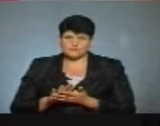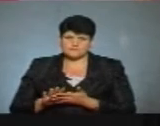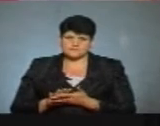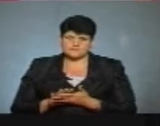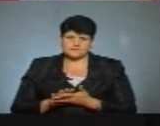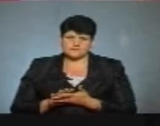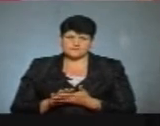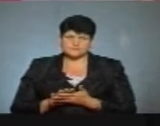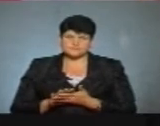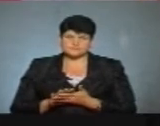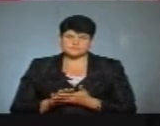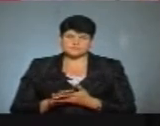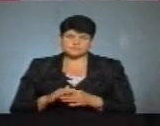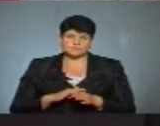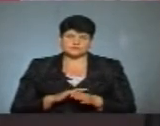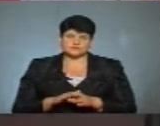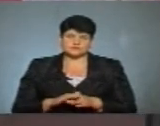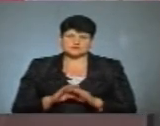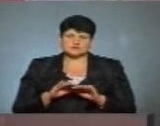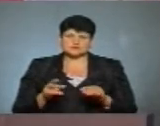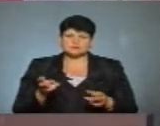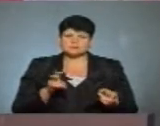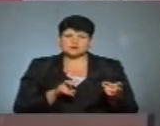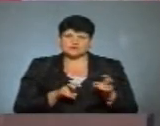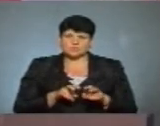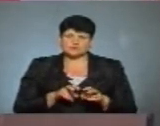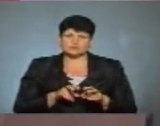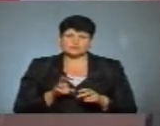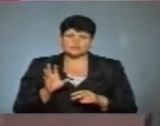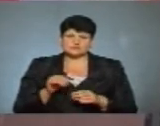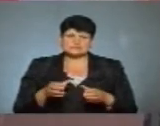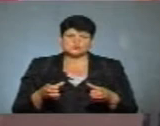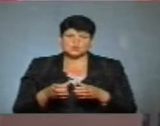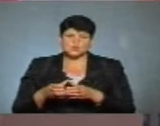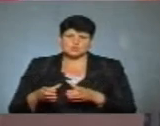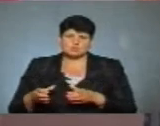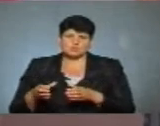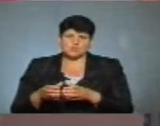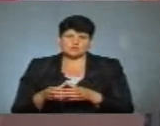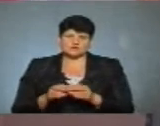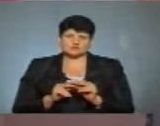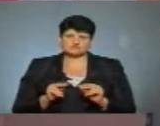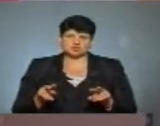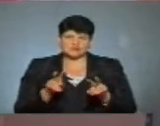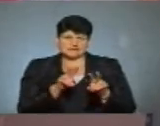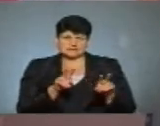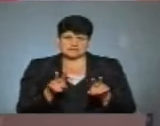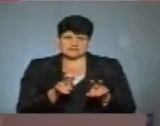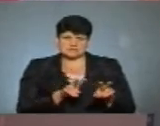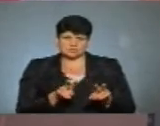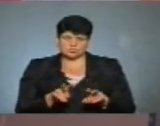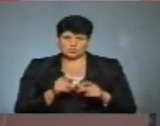продезінфікували повністю. Дітки приходять, всі згруповані, вчителі слідкують